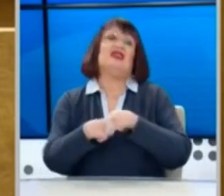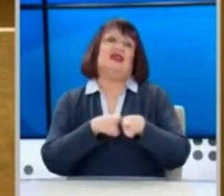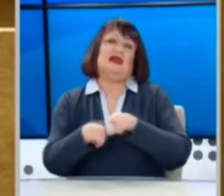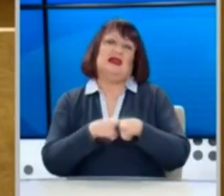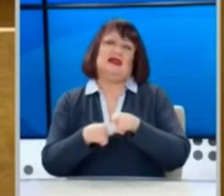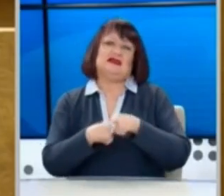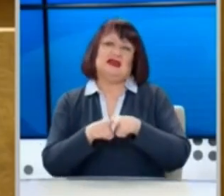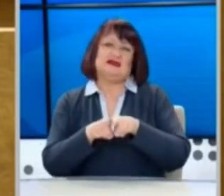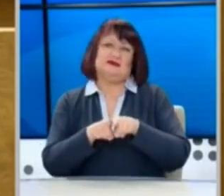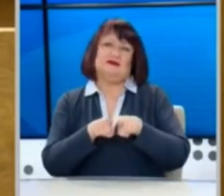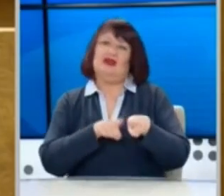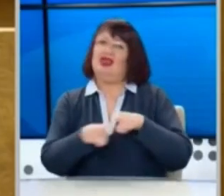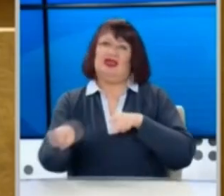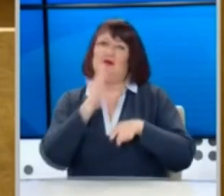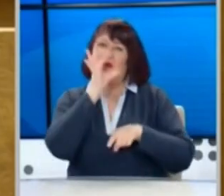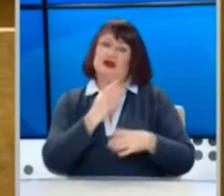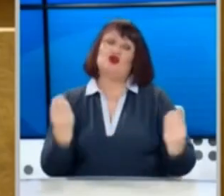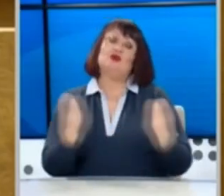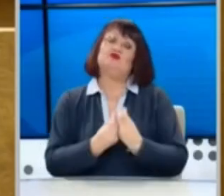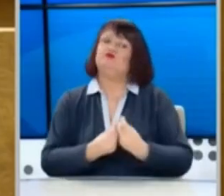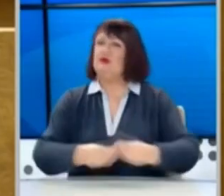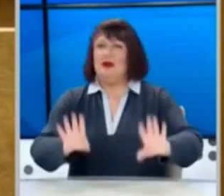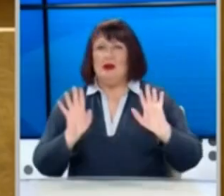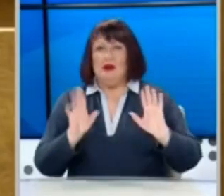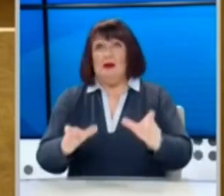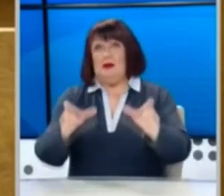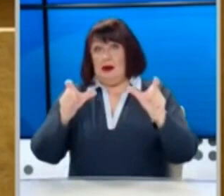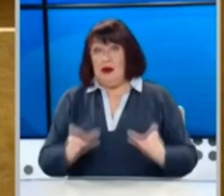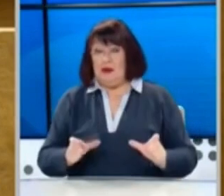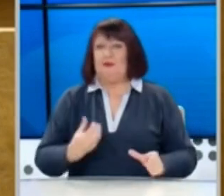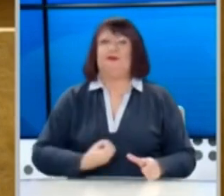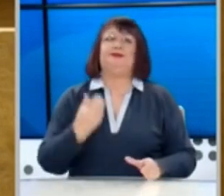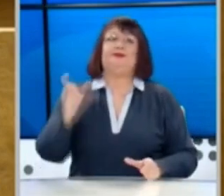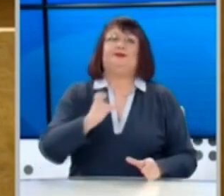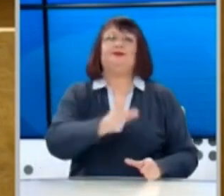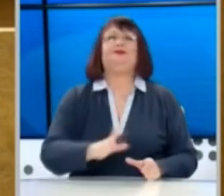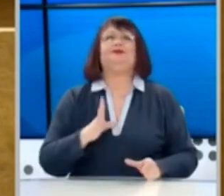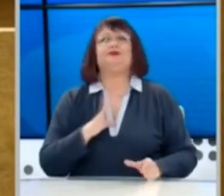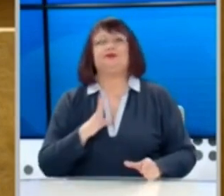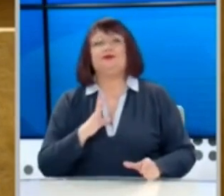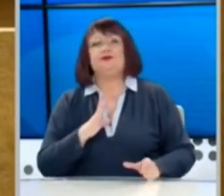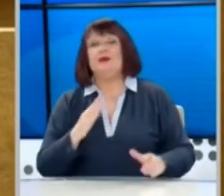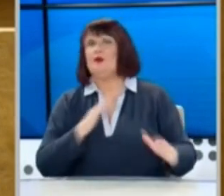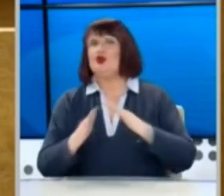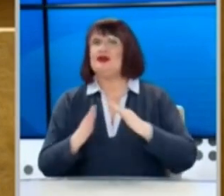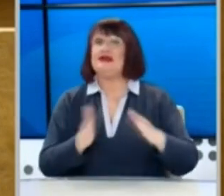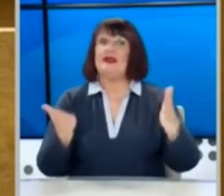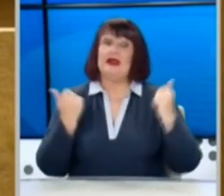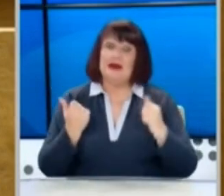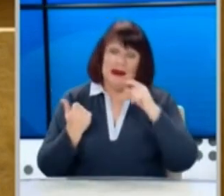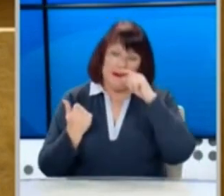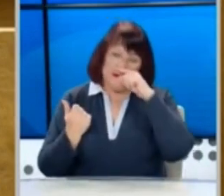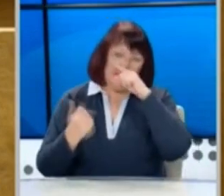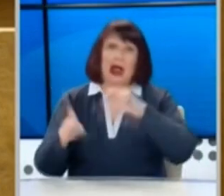πέρα εκτός πραγματικότητας. Η ανασφάλεια, το αίσθημα ότι είναι απροστάτευτη απέναντι στις